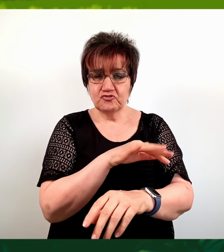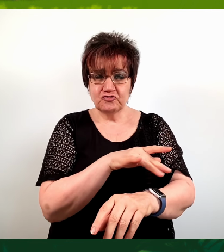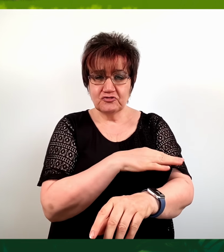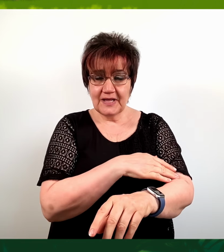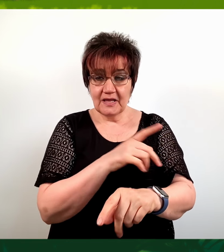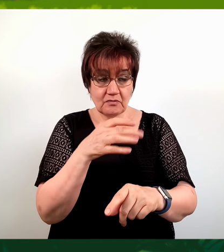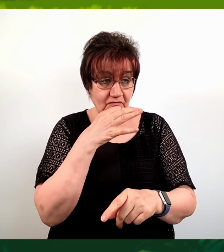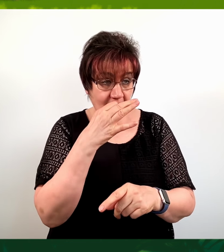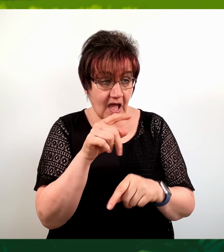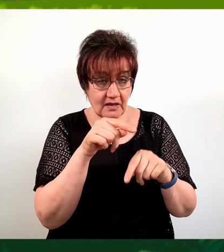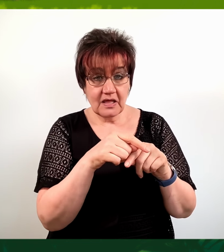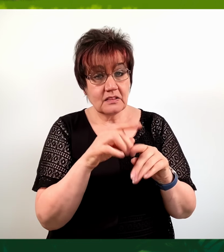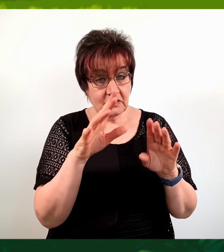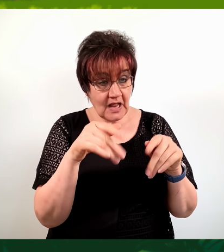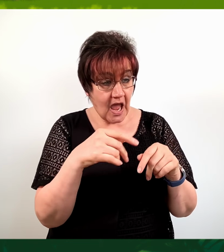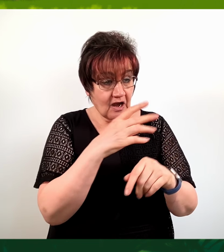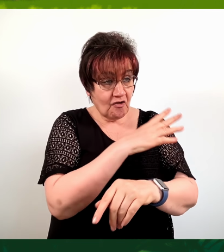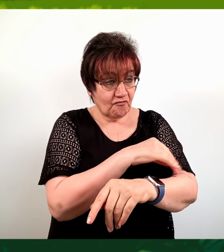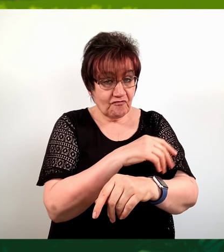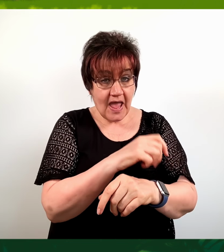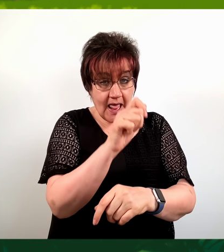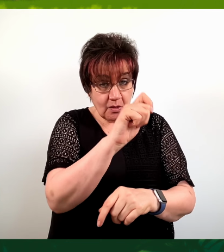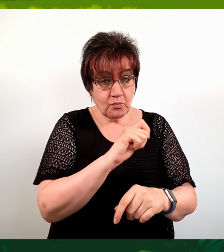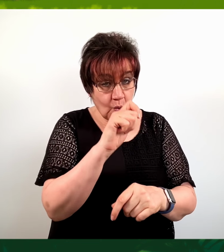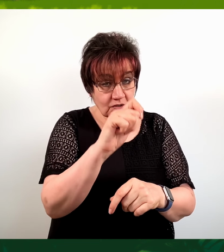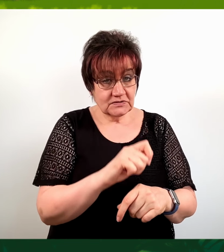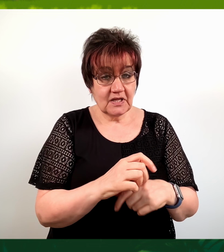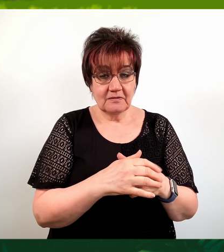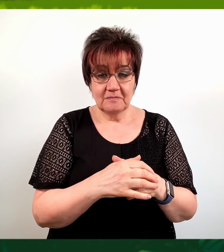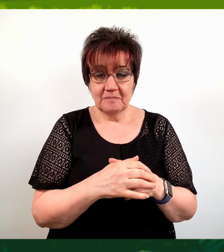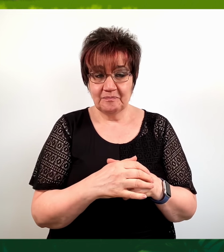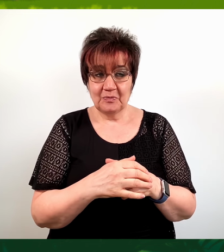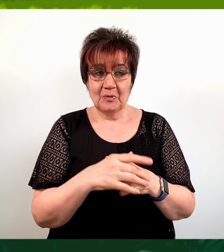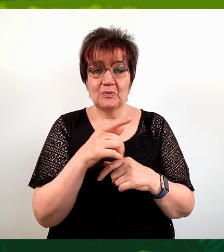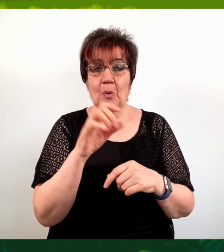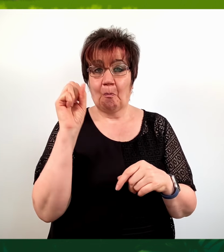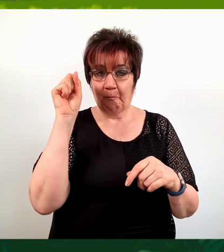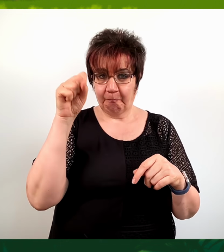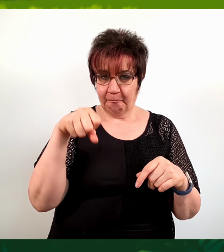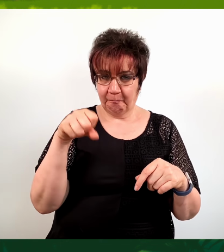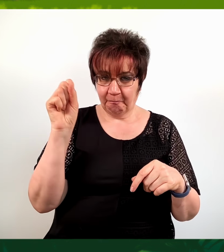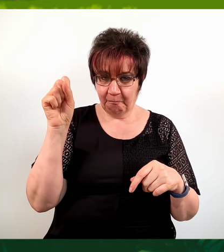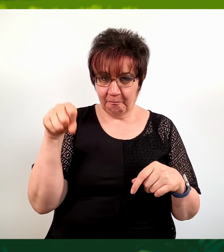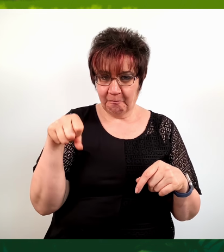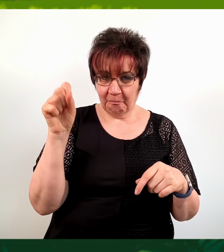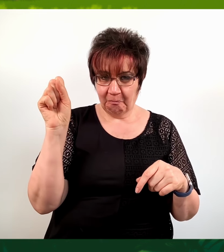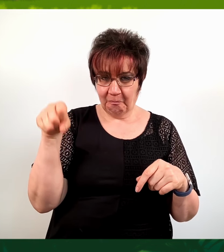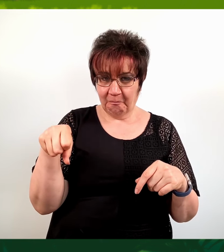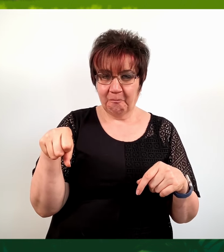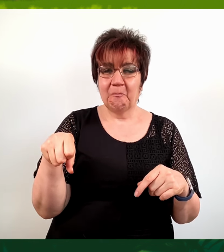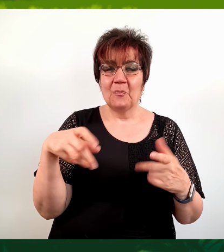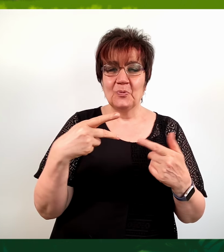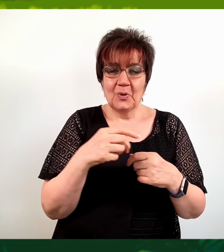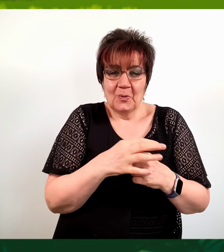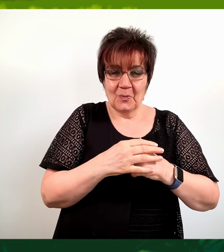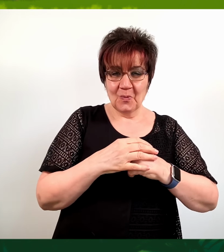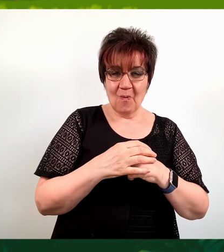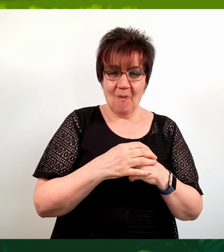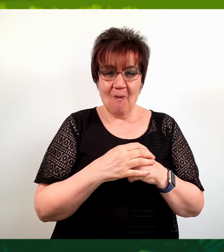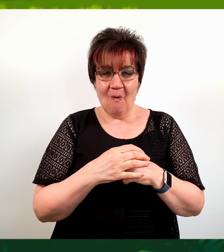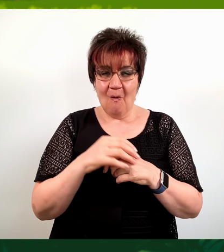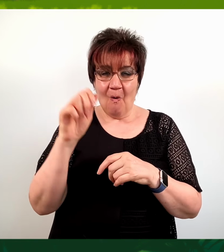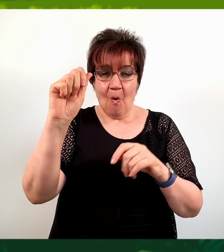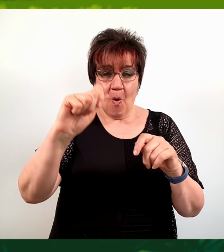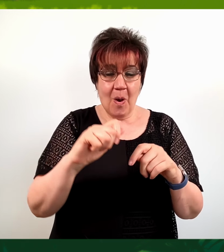fragten ihn, ob sie ihm sein Fell bürsten dürfen. Dieser nickte ganz zufrieden und ließ es geschehen.